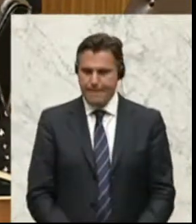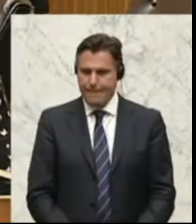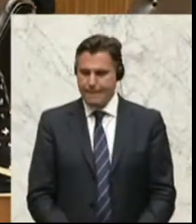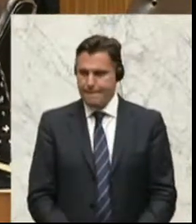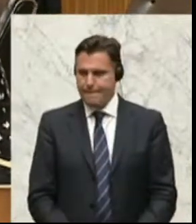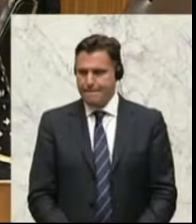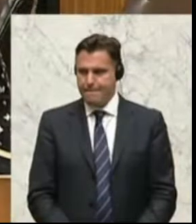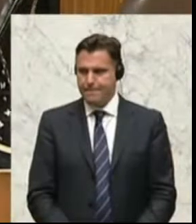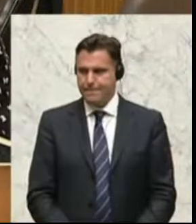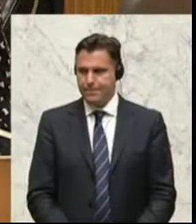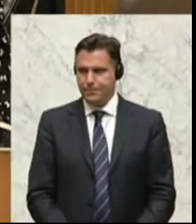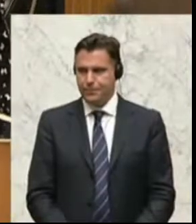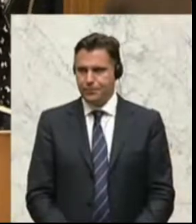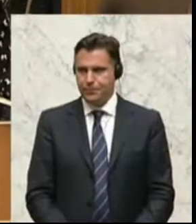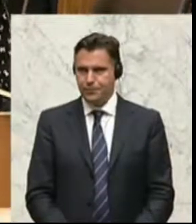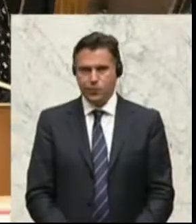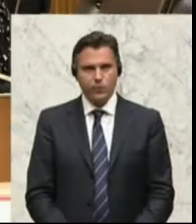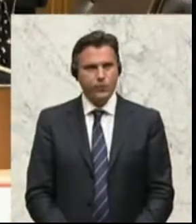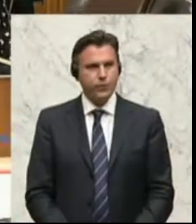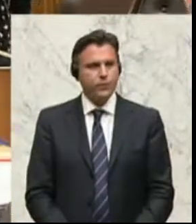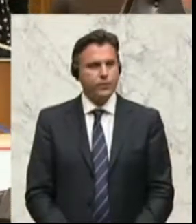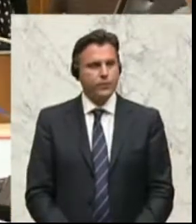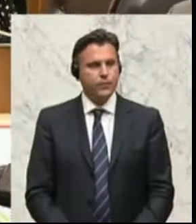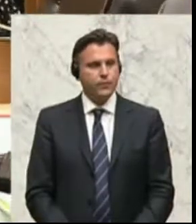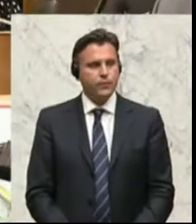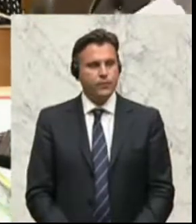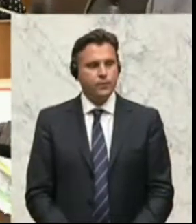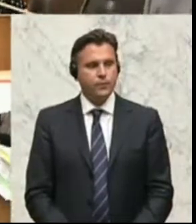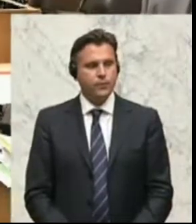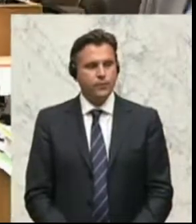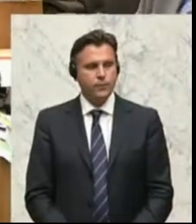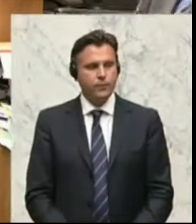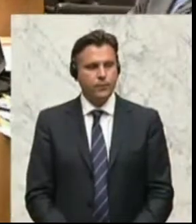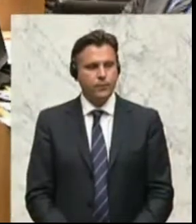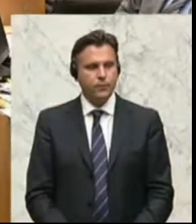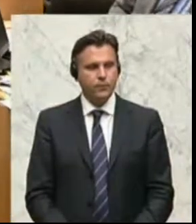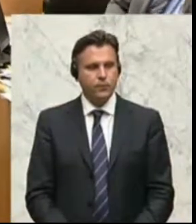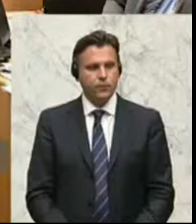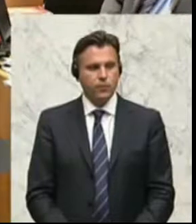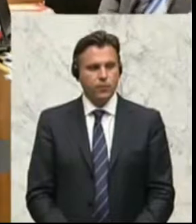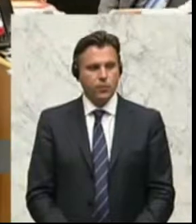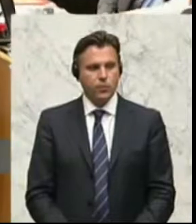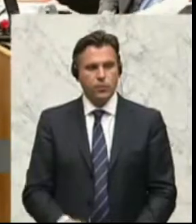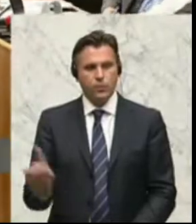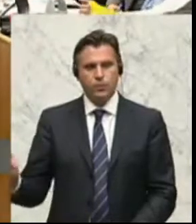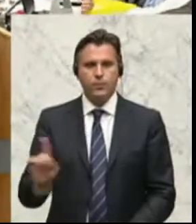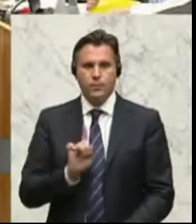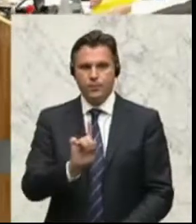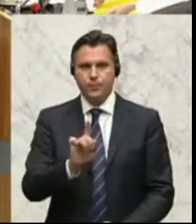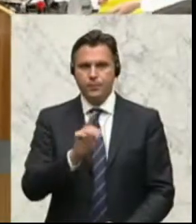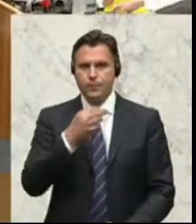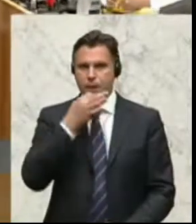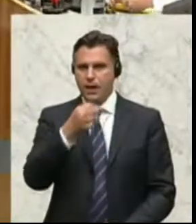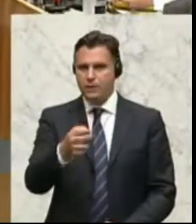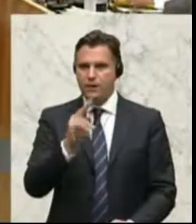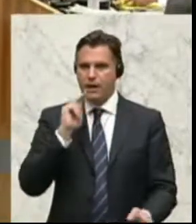Sparer würden in die Verliererposition gedrängt, kritisiert Katrin Nachbauer, Klubobfrau Tim Stronach. Es treffe nicht die Superreichen, sondern die Menschen,